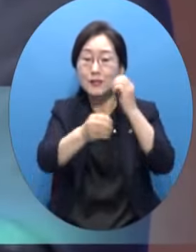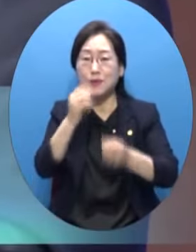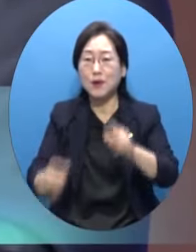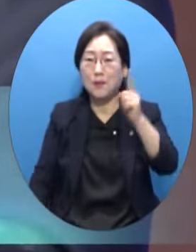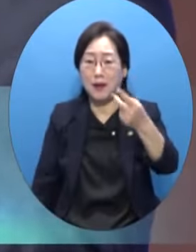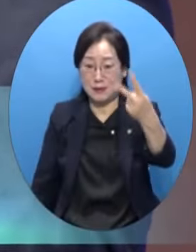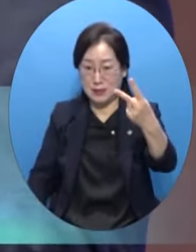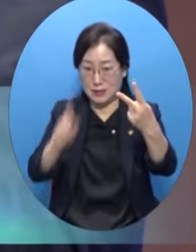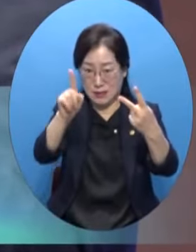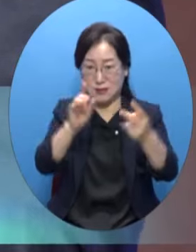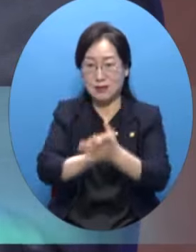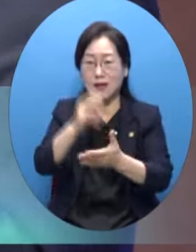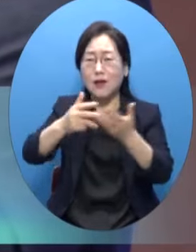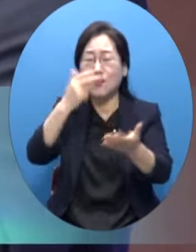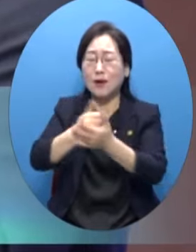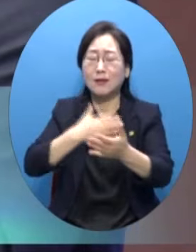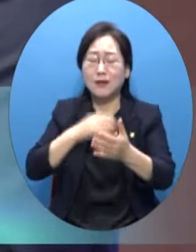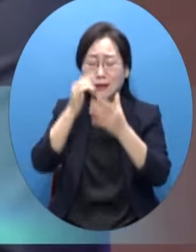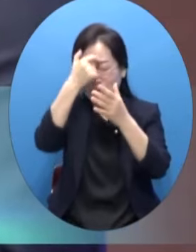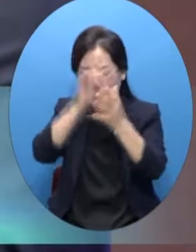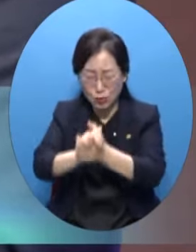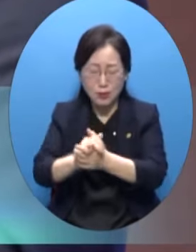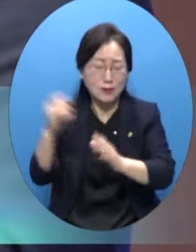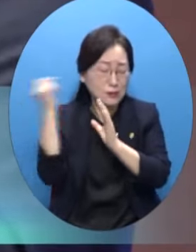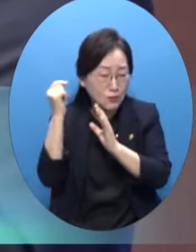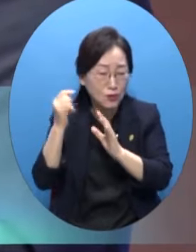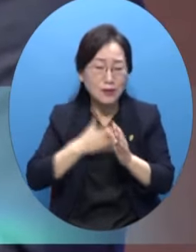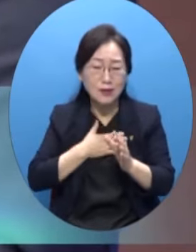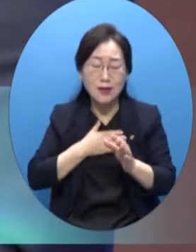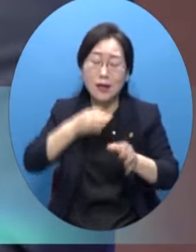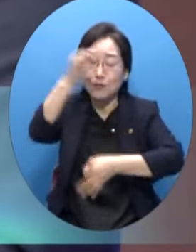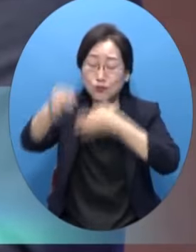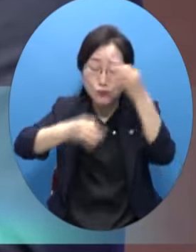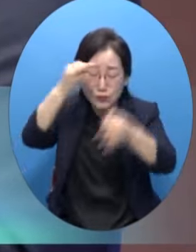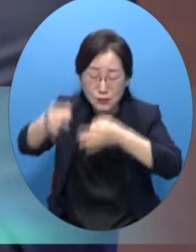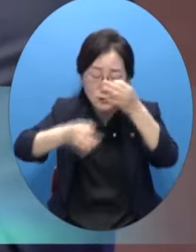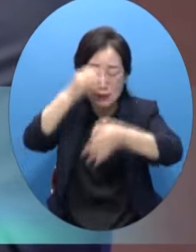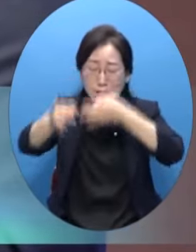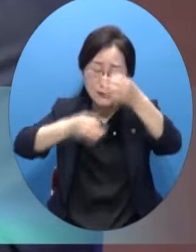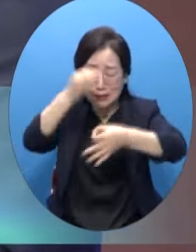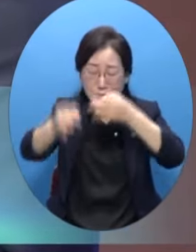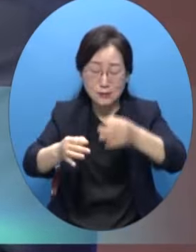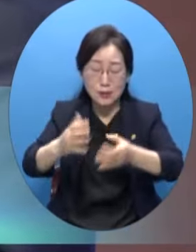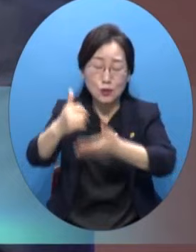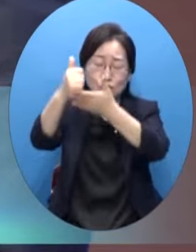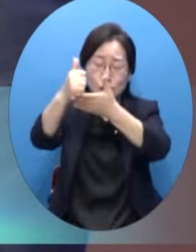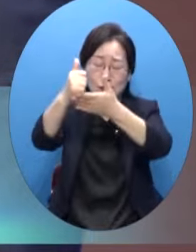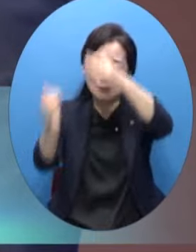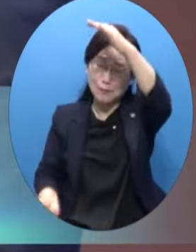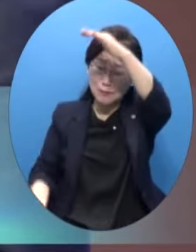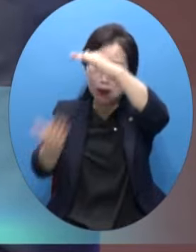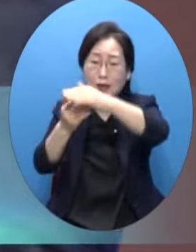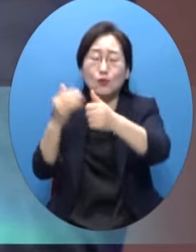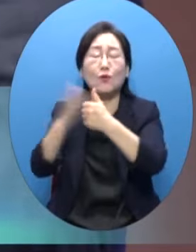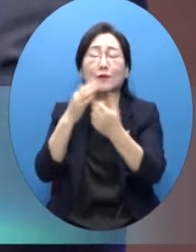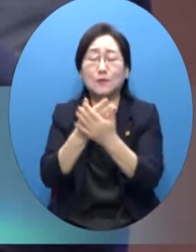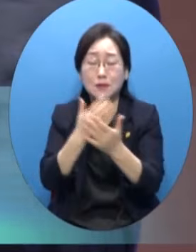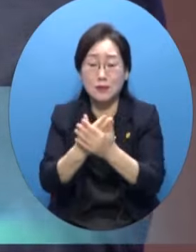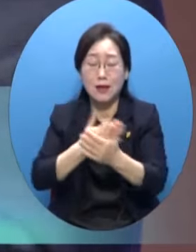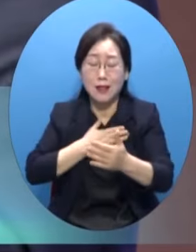1절은 말씀합니다. 여호와 야여 내 기도를 들으시고 나의 부르짖음을 주께 상달하게 하소서.